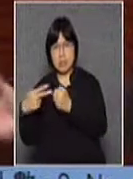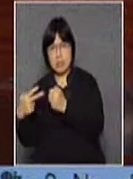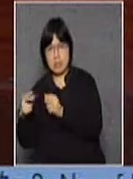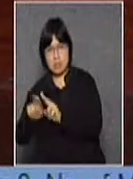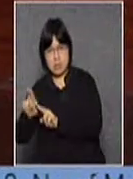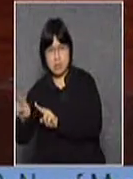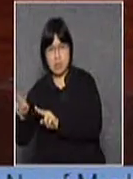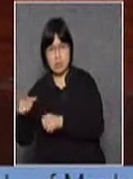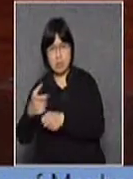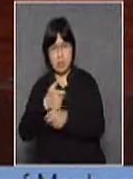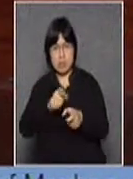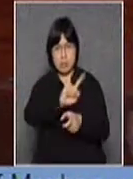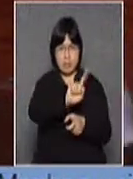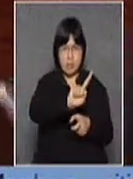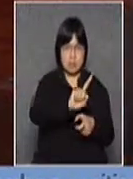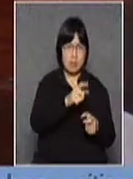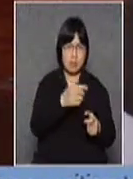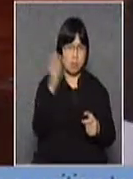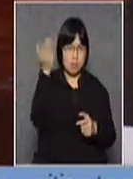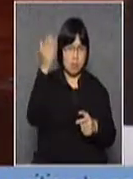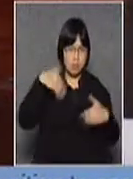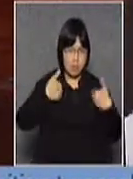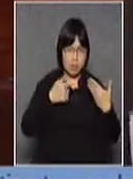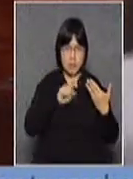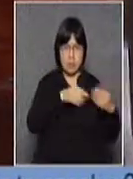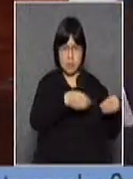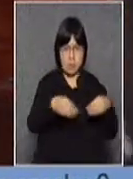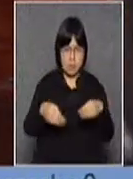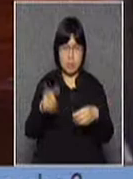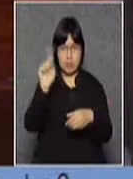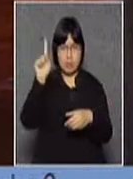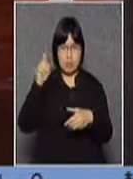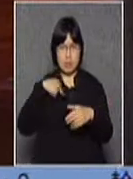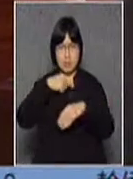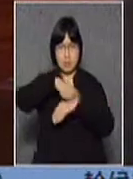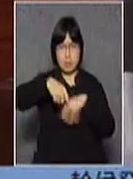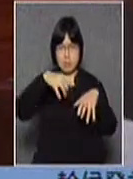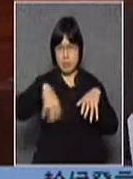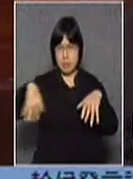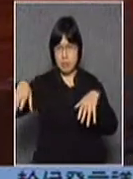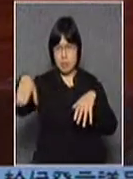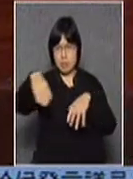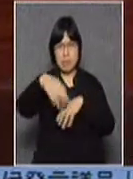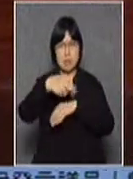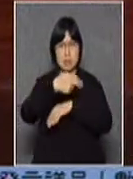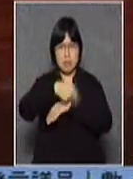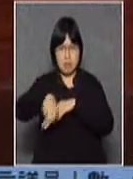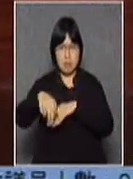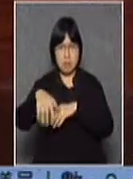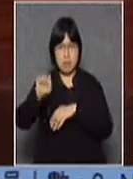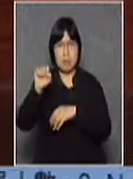係商業，邊一度係呢個旅遊，邊一度係教育區，你有個地域性嘅土地嘅用